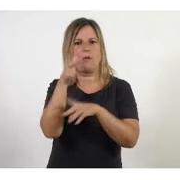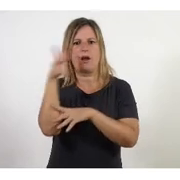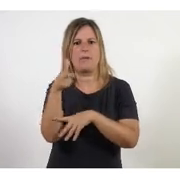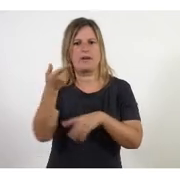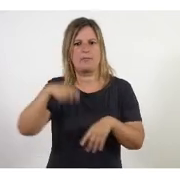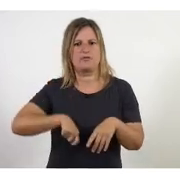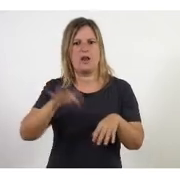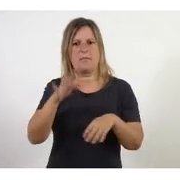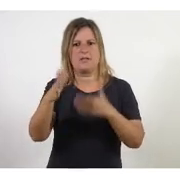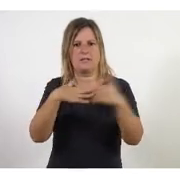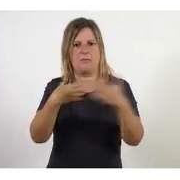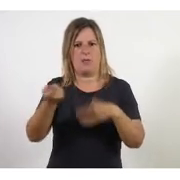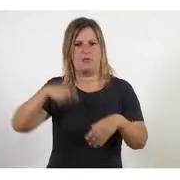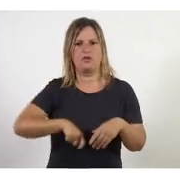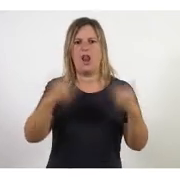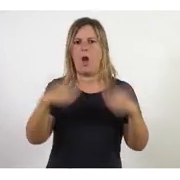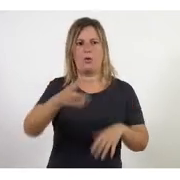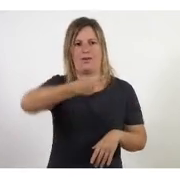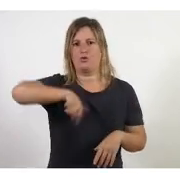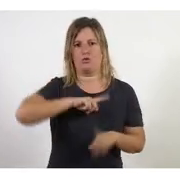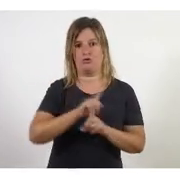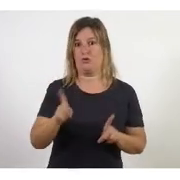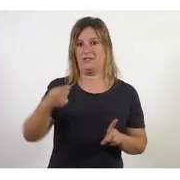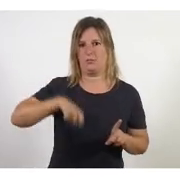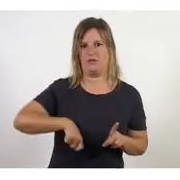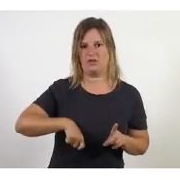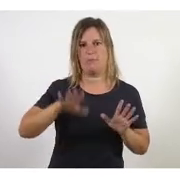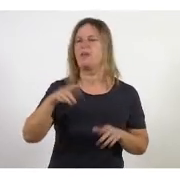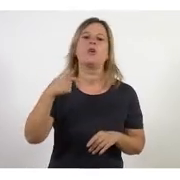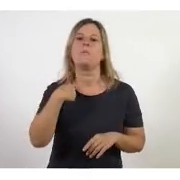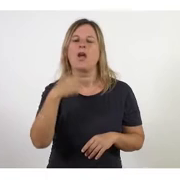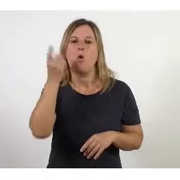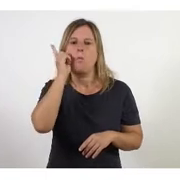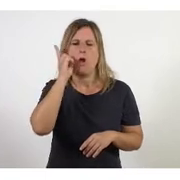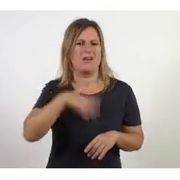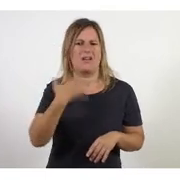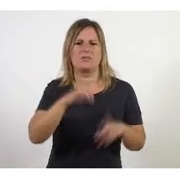per professionals, tot i que nosaltres no ho siguem. I ja us dic, amb un mòbil es poden fer vídeos de factura professional.